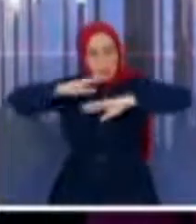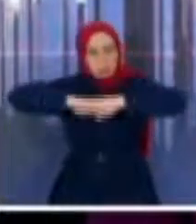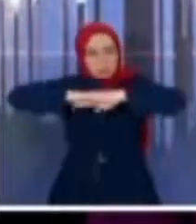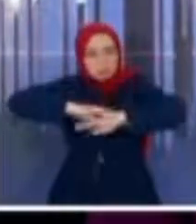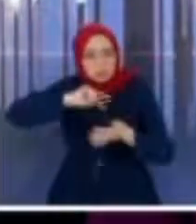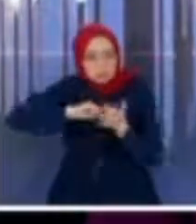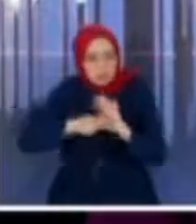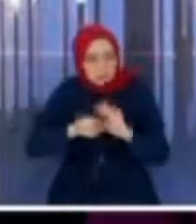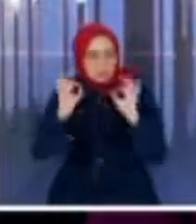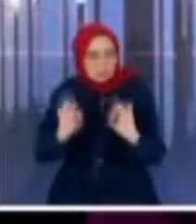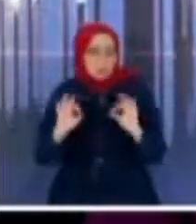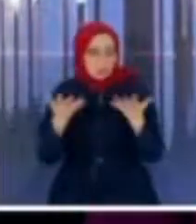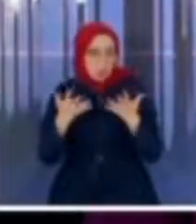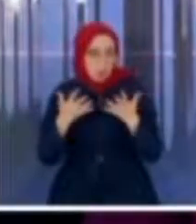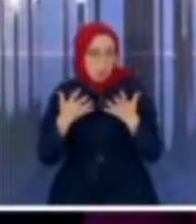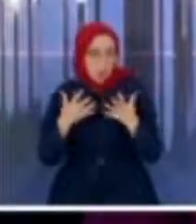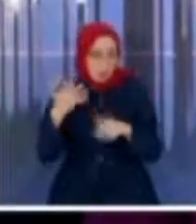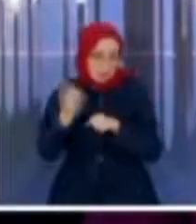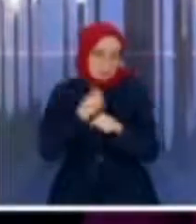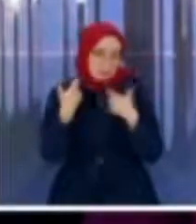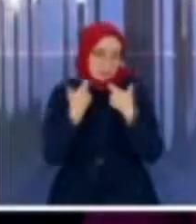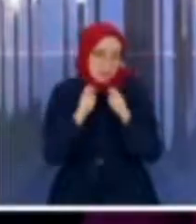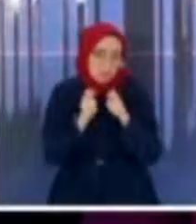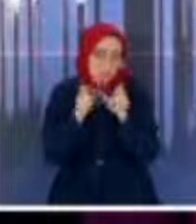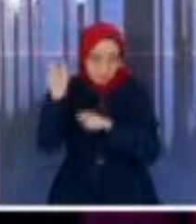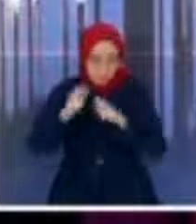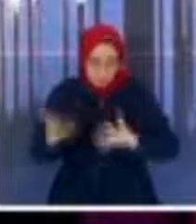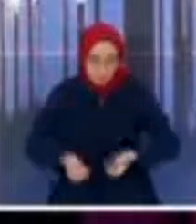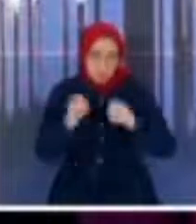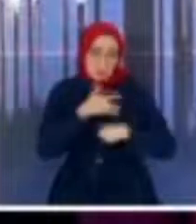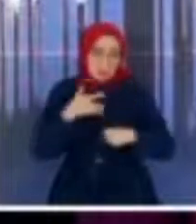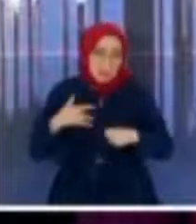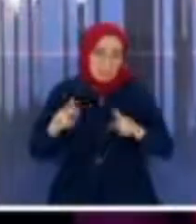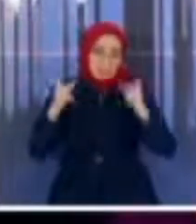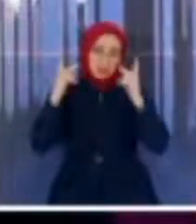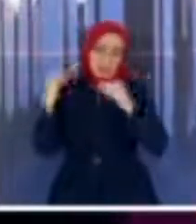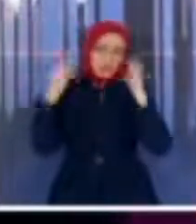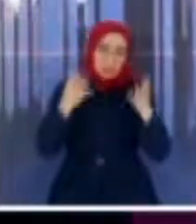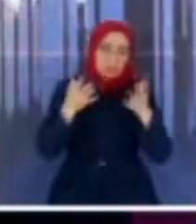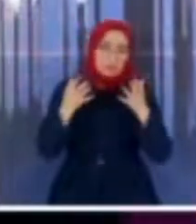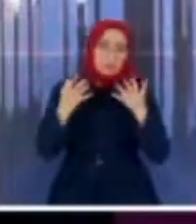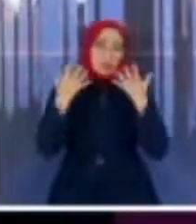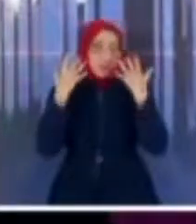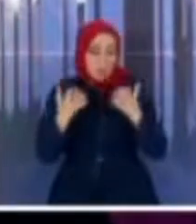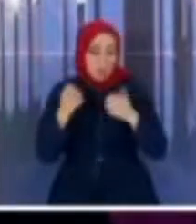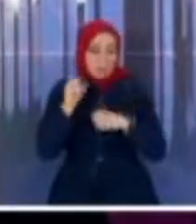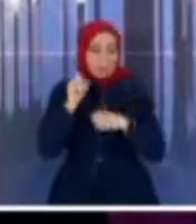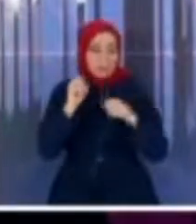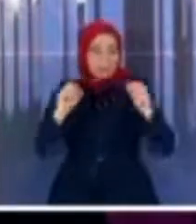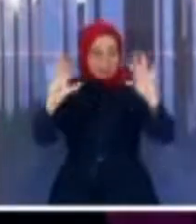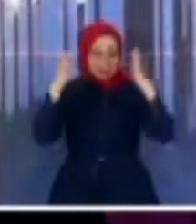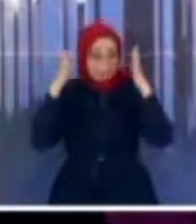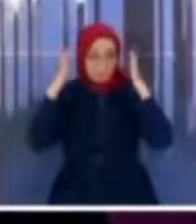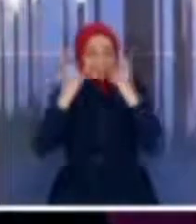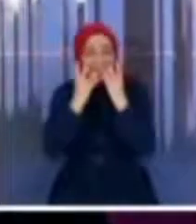هكا يعني تكون خطوه اوليه باش تعطي الاكسيسيبيليتي للسيتويا. وكنحبوا يعني نعملوا سياحه ايكولوجيه في